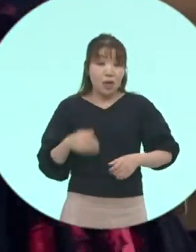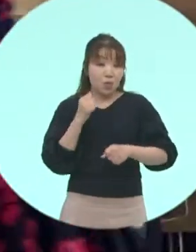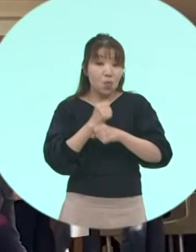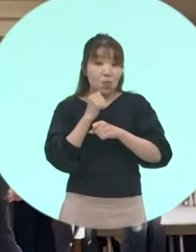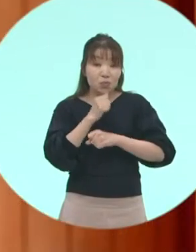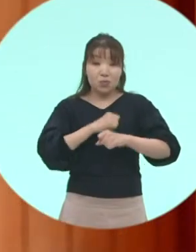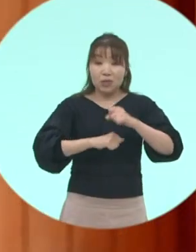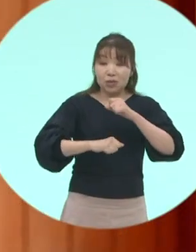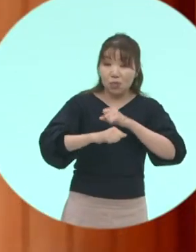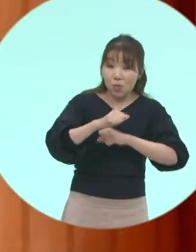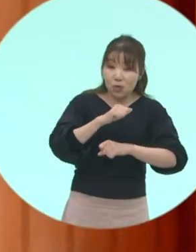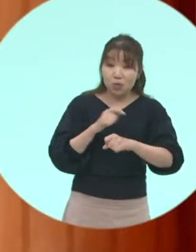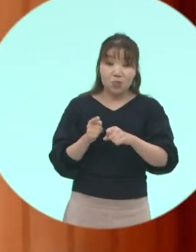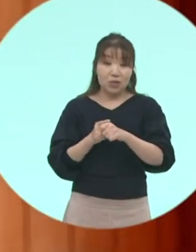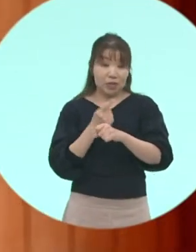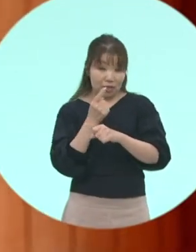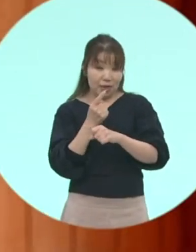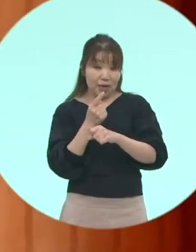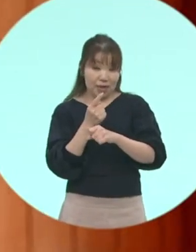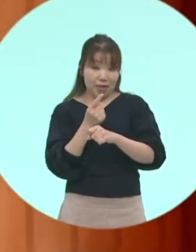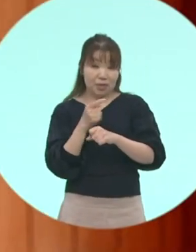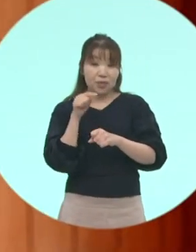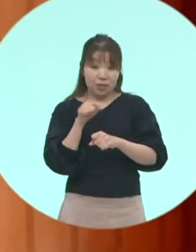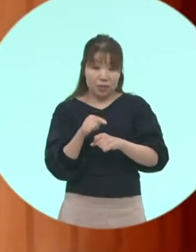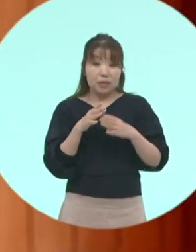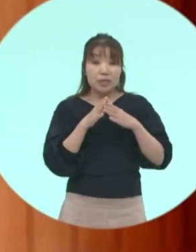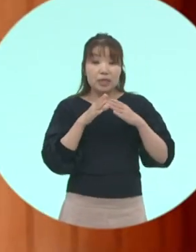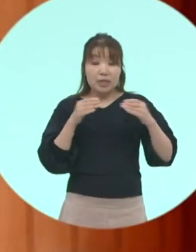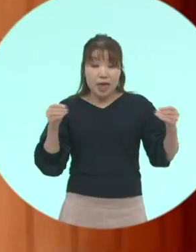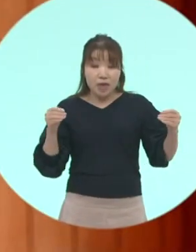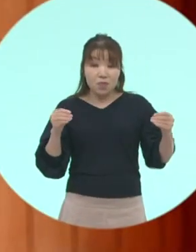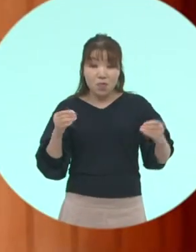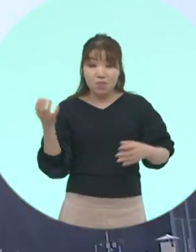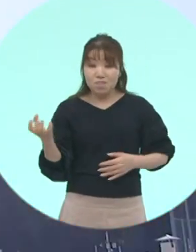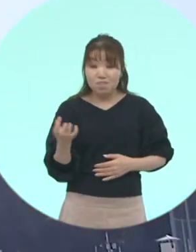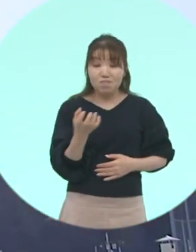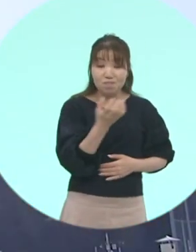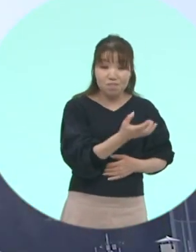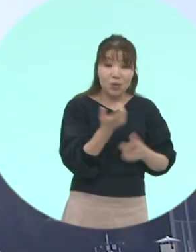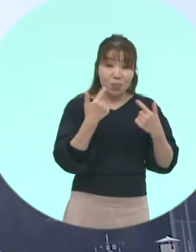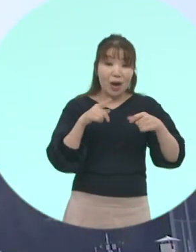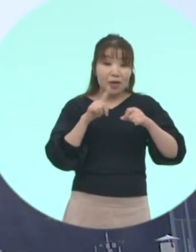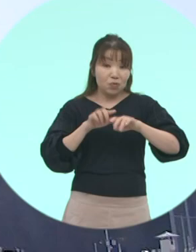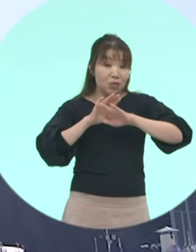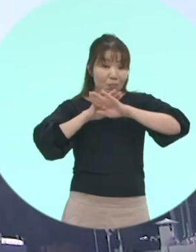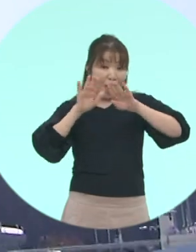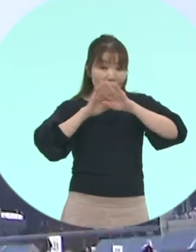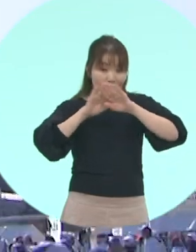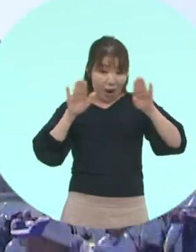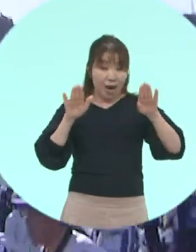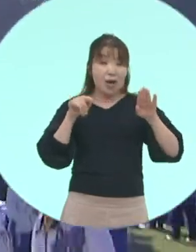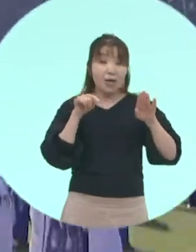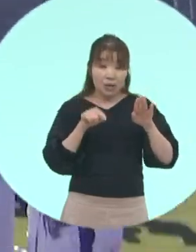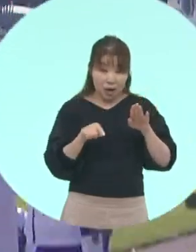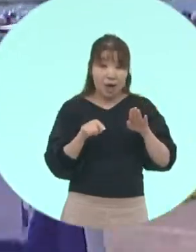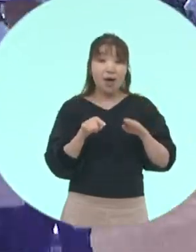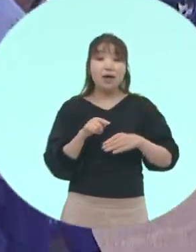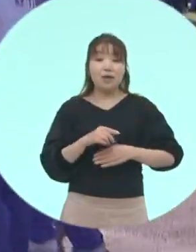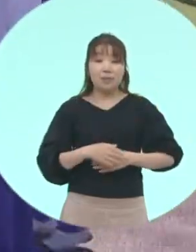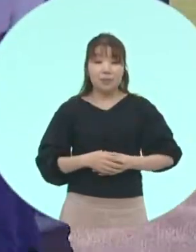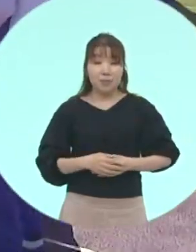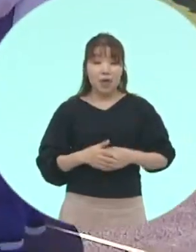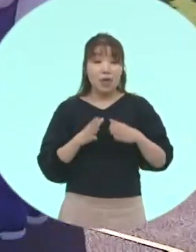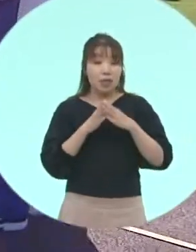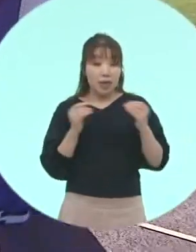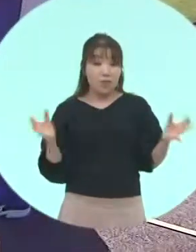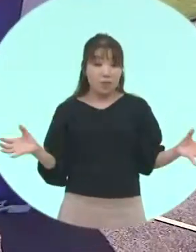り組むきっかけとなるよう、全国を舞台に毎年行われてきたのが、